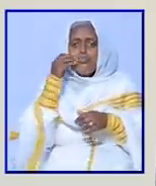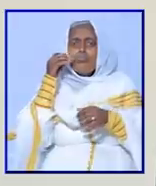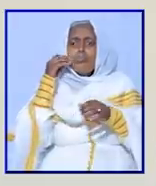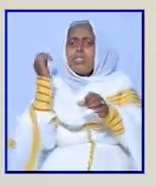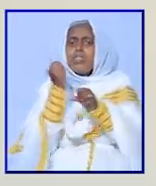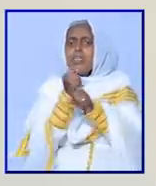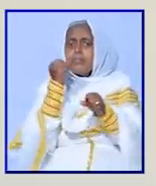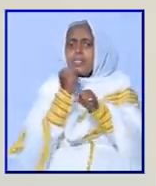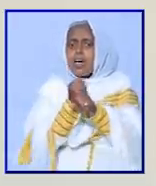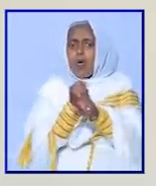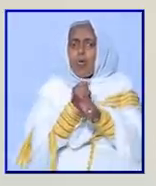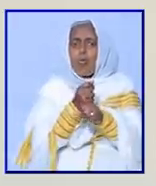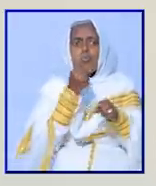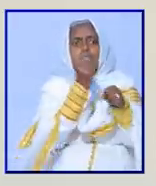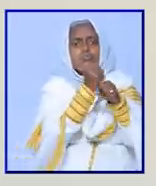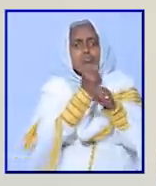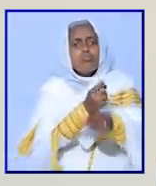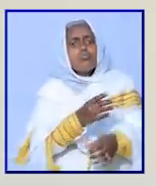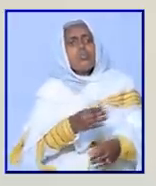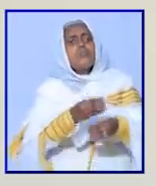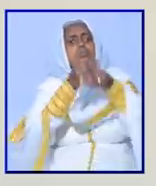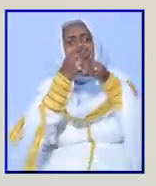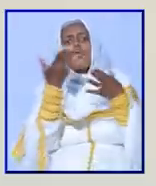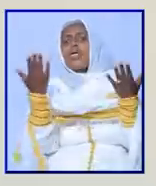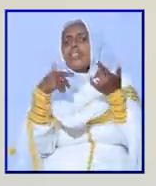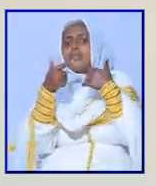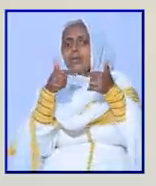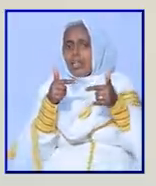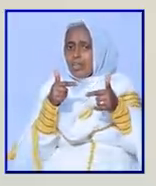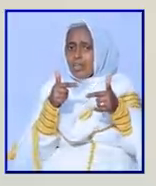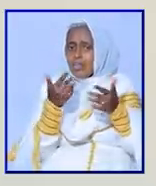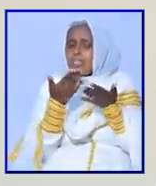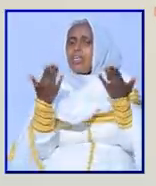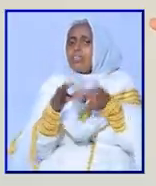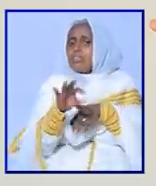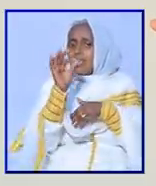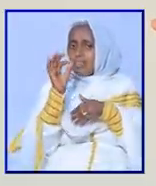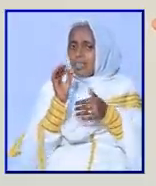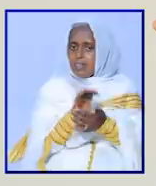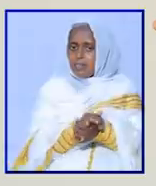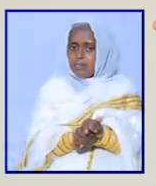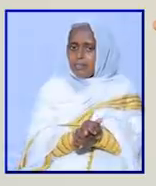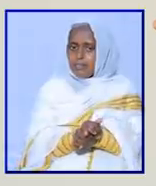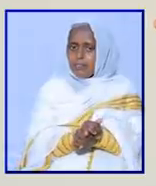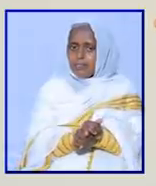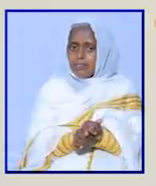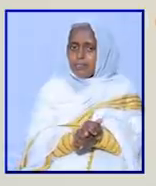የሱም ቤት የሚሰራው ሐናጺው ግንበኛው የት ይመጣል የት ይገኛል?